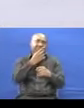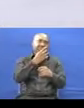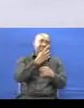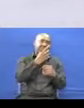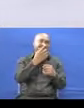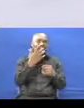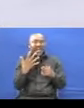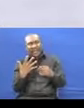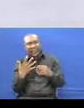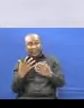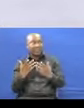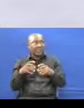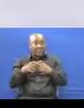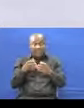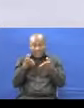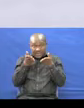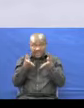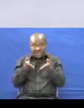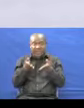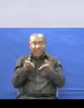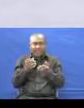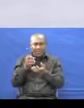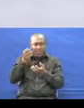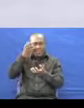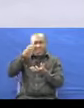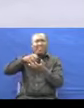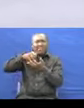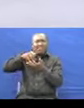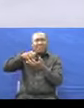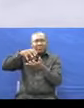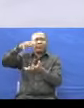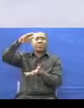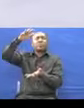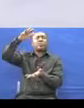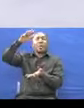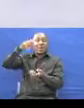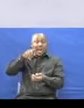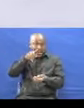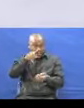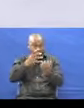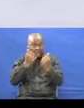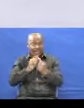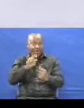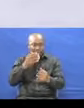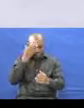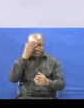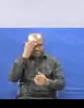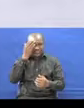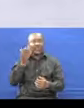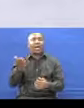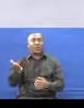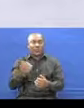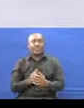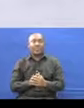nyingi kabisa. Lakini hizi ni sehemu maarufu sana. Hata wewe ukitakuwa maarufu unaweza kuwa maarufu. Lakini kwa kufaulu